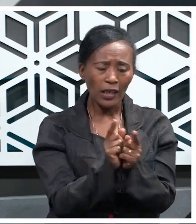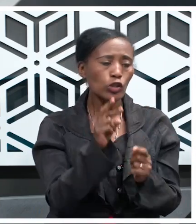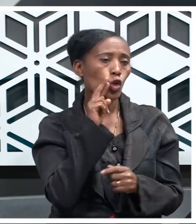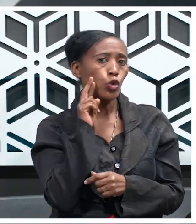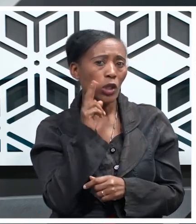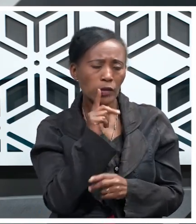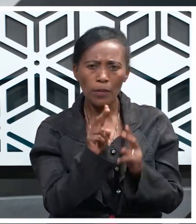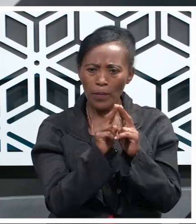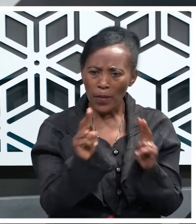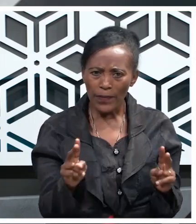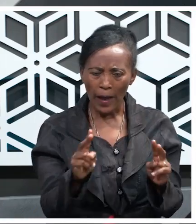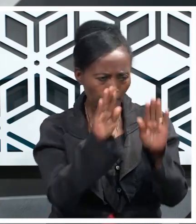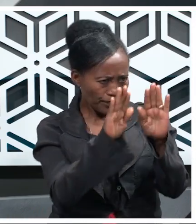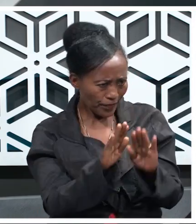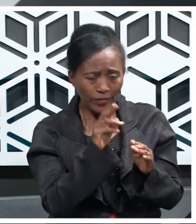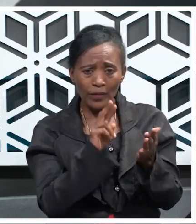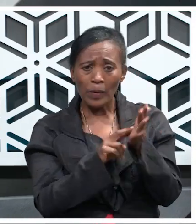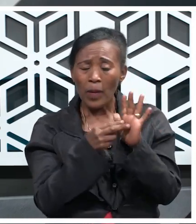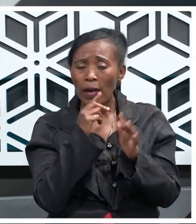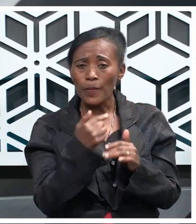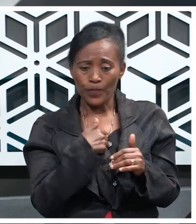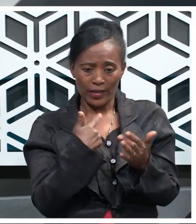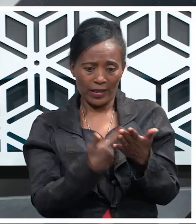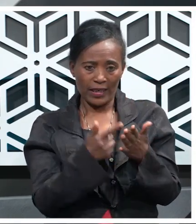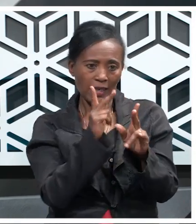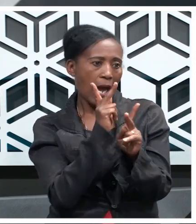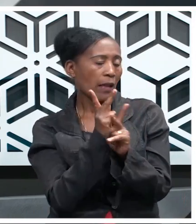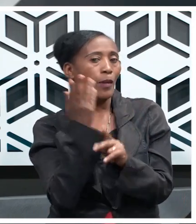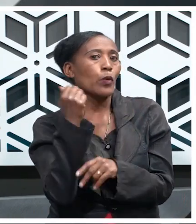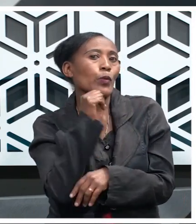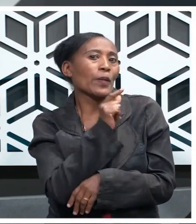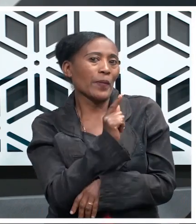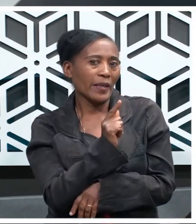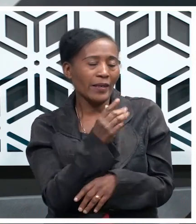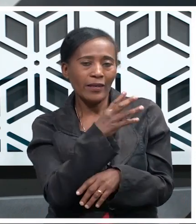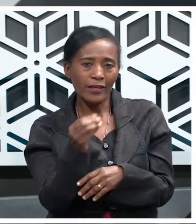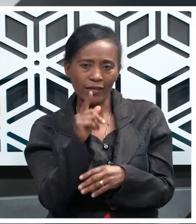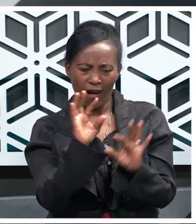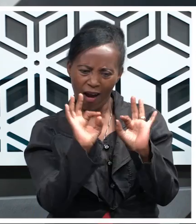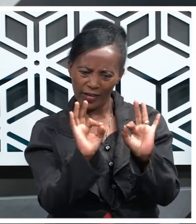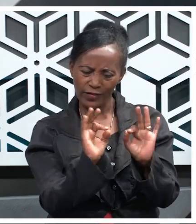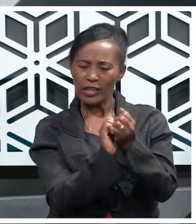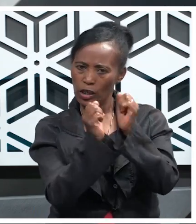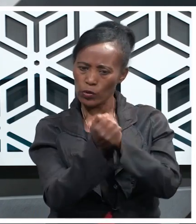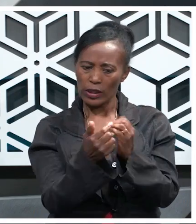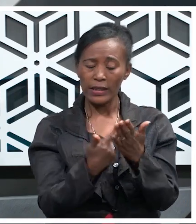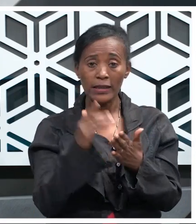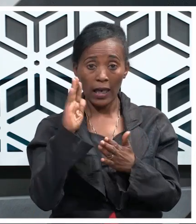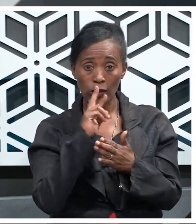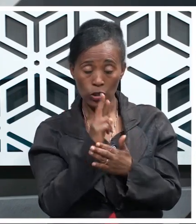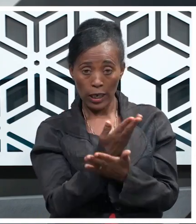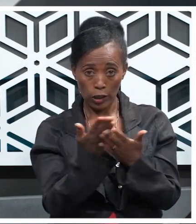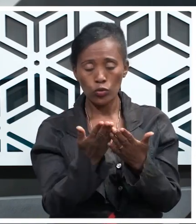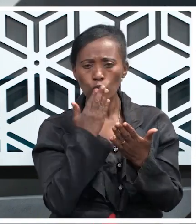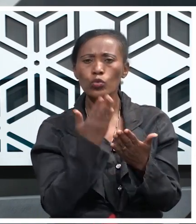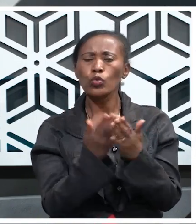ሲያገኙ የሬስቶራንት ውስጥና በጣም ነው ኢንስፓየር አደረክሽን ማለት እኛ ይሄን ኤክስፔክት አላደረግንም ነበርና አሪፍ ለውጥ ነው አሪፍ